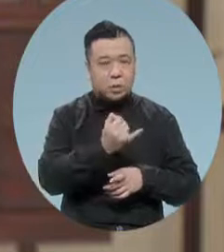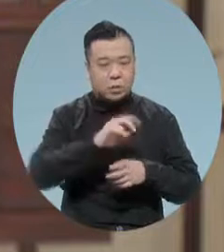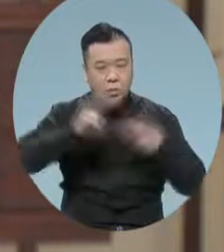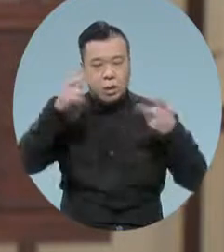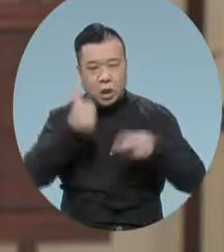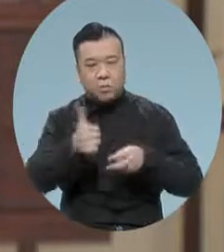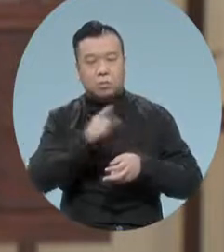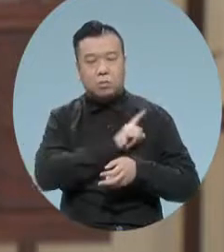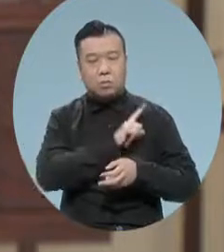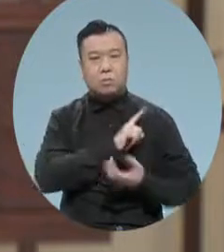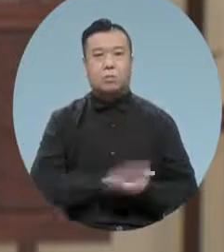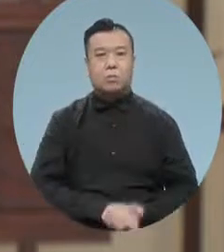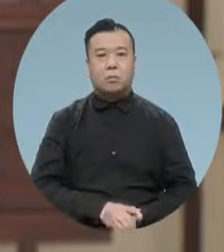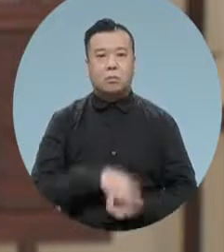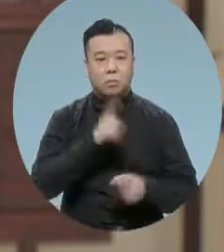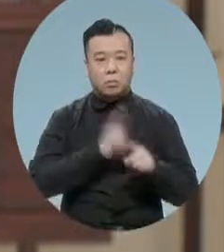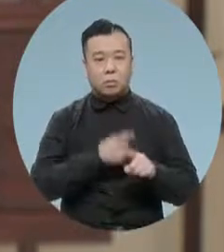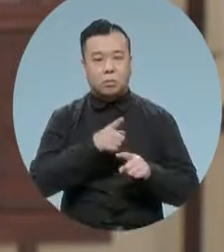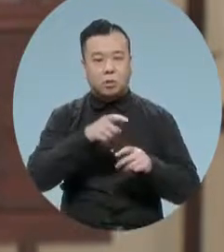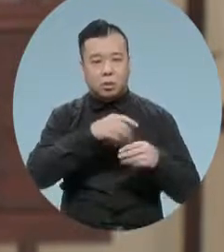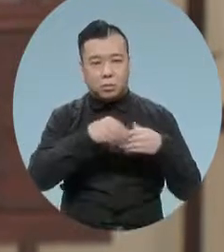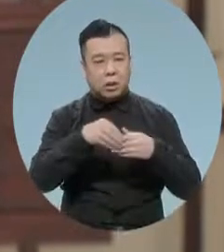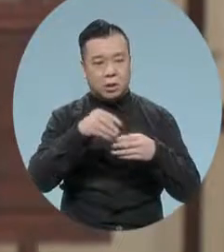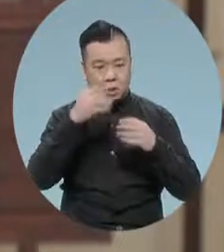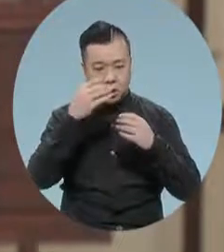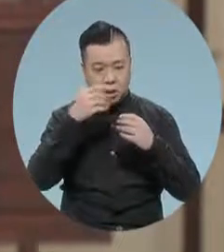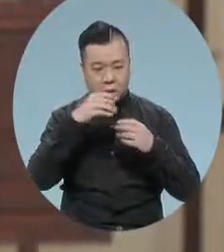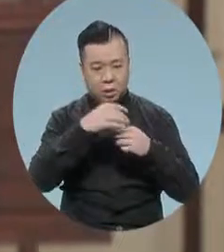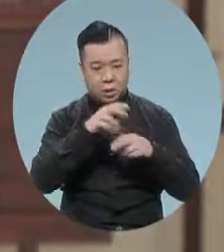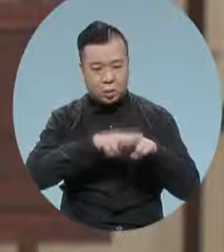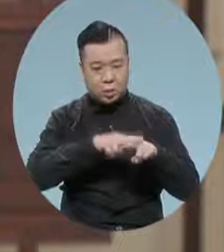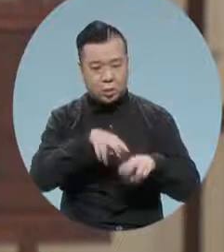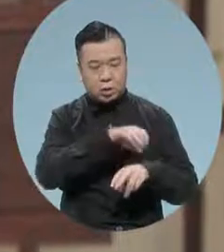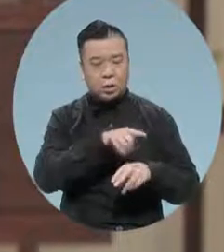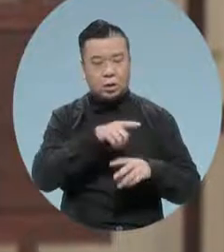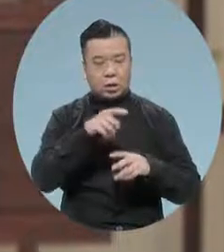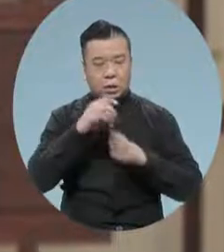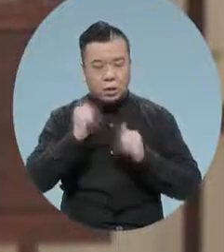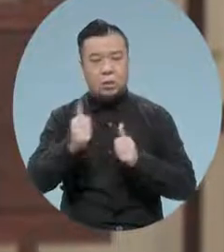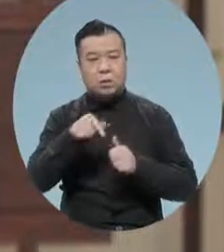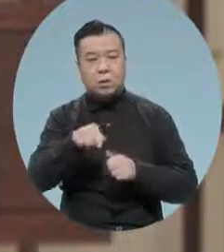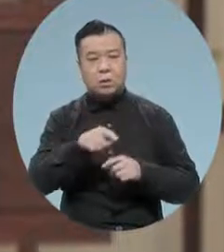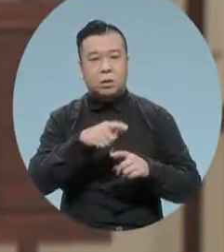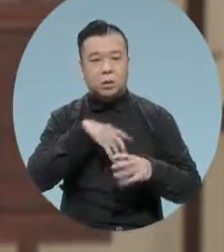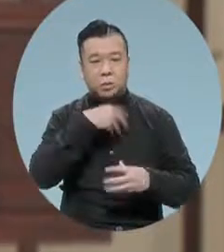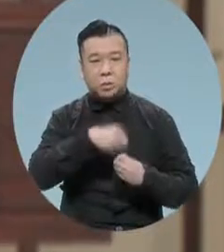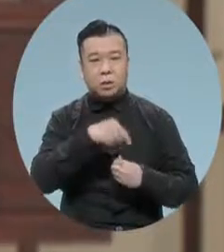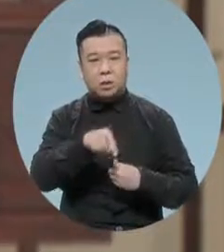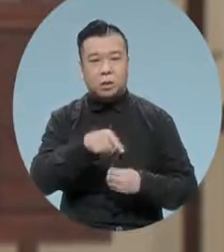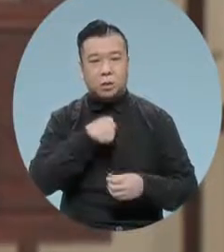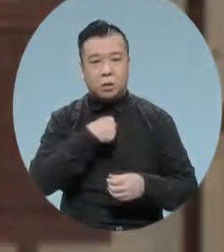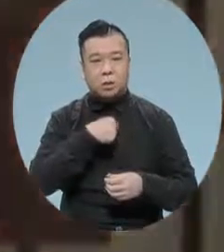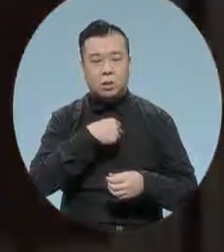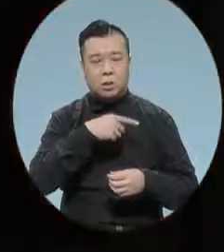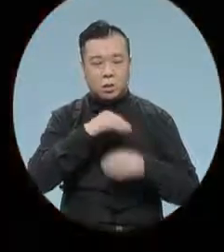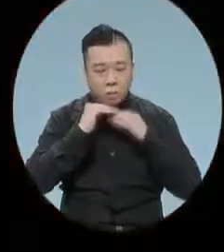正自己缺點，而引整個國家走向正面嘅。所以喺呢啲咁嘅關注裏邊咧，係我對佢一